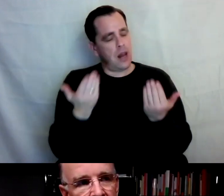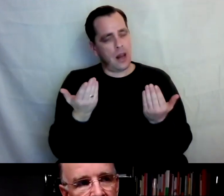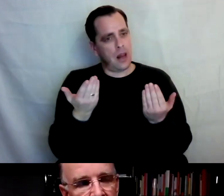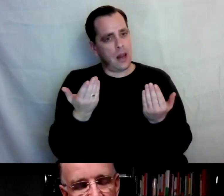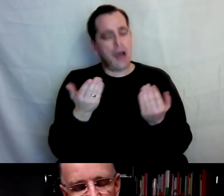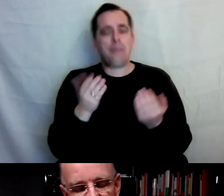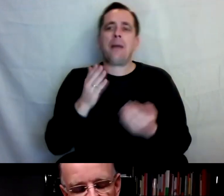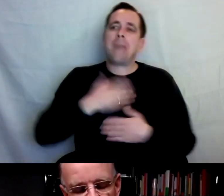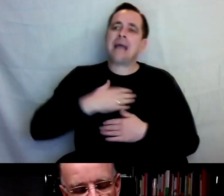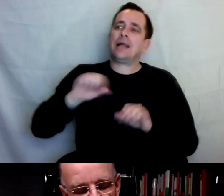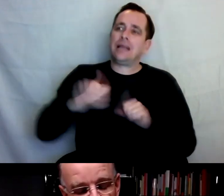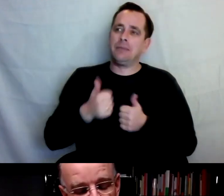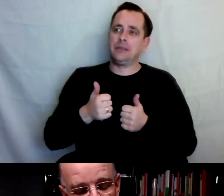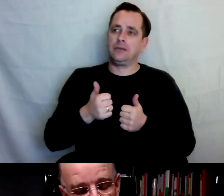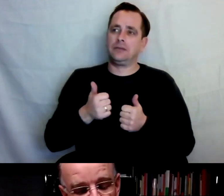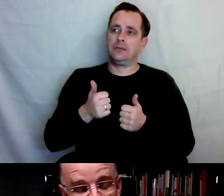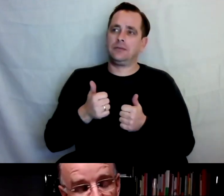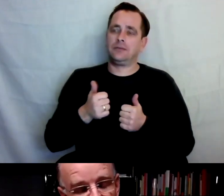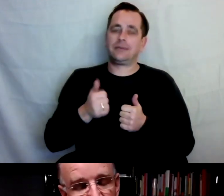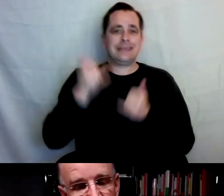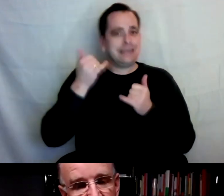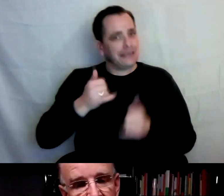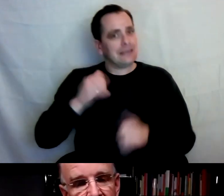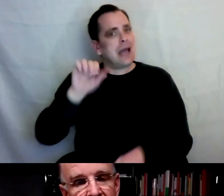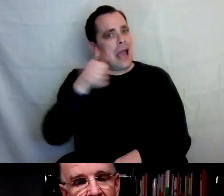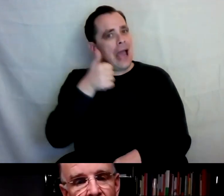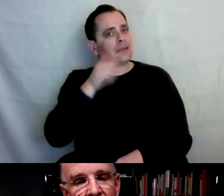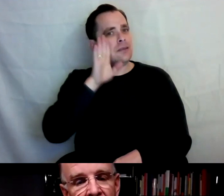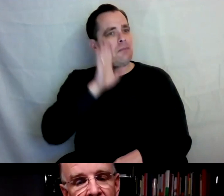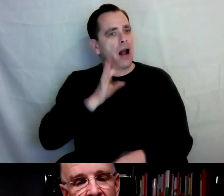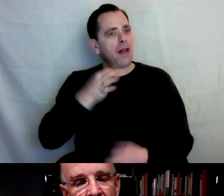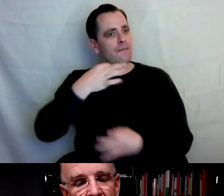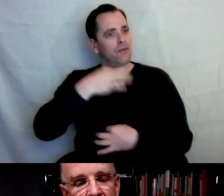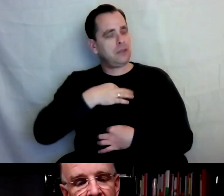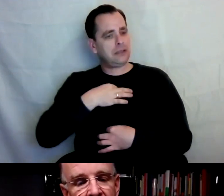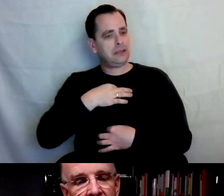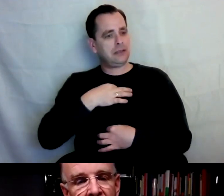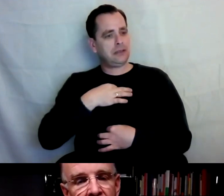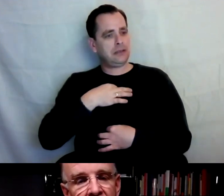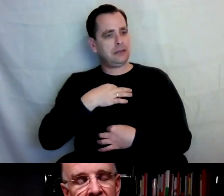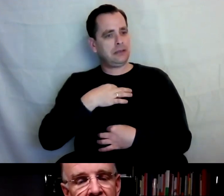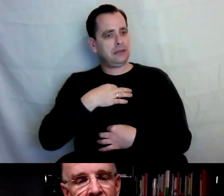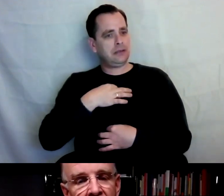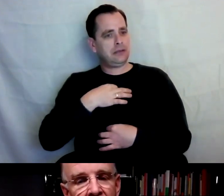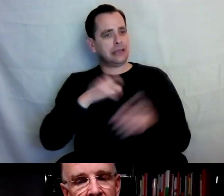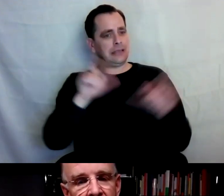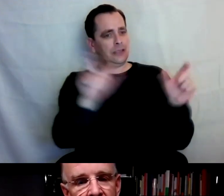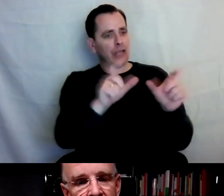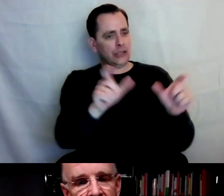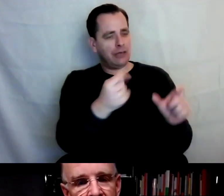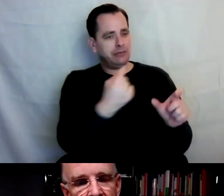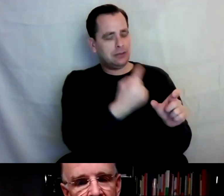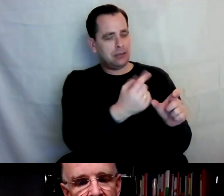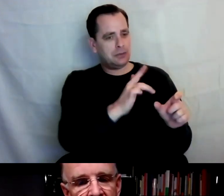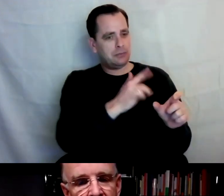eine Gesellschaft oder viele betroffene Gesellschaften so erlebe, dass sie in einem Diktum den